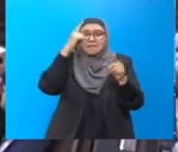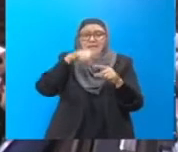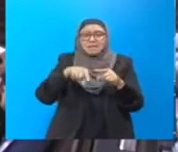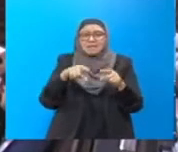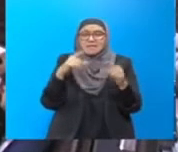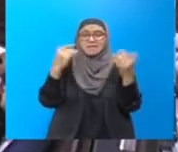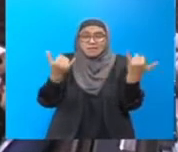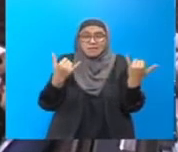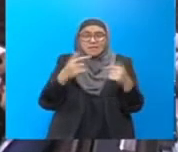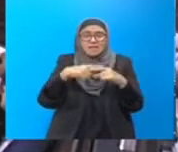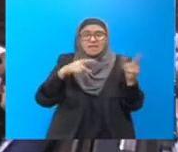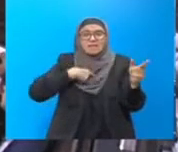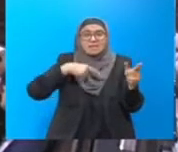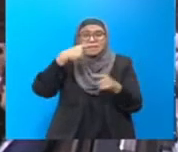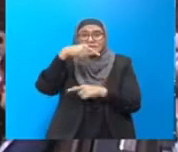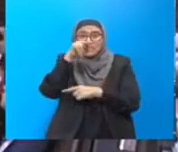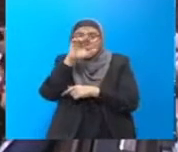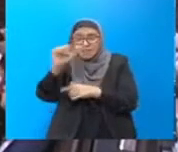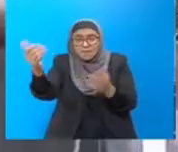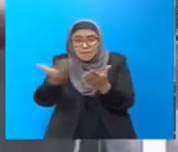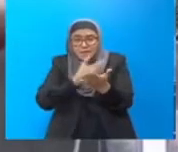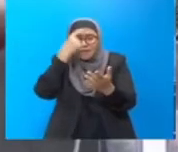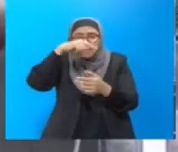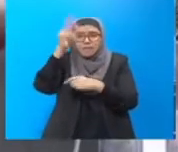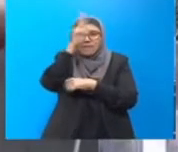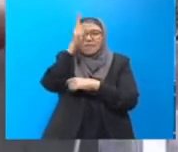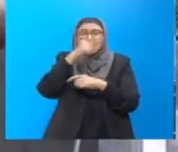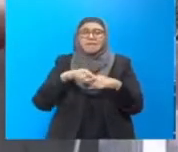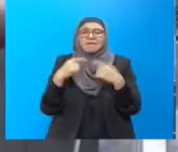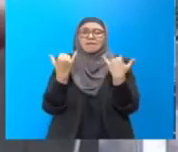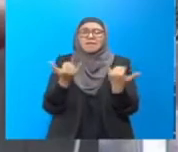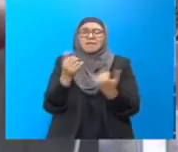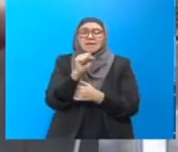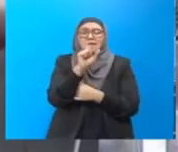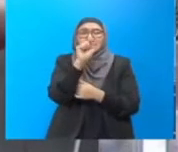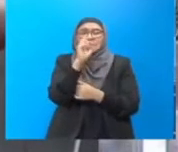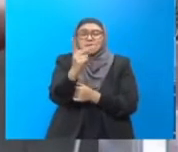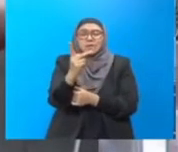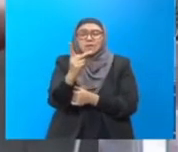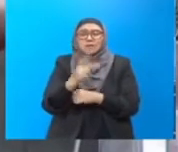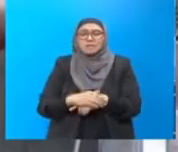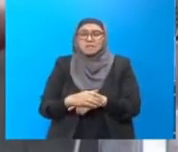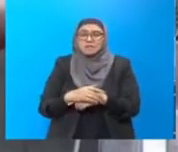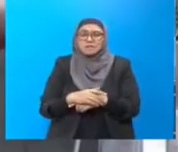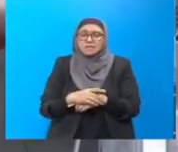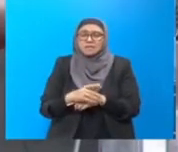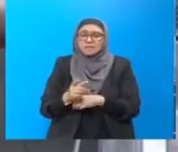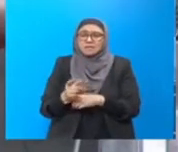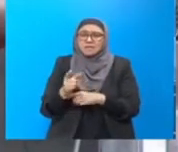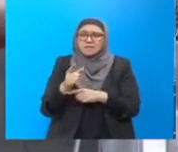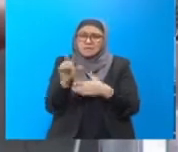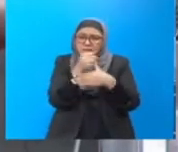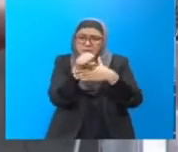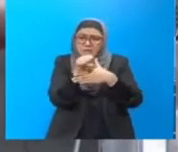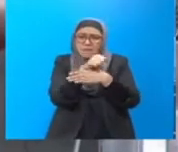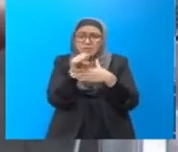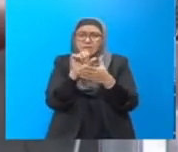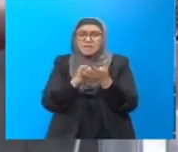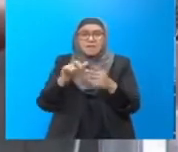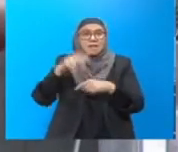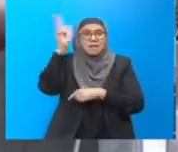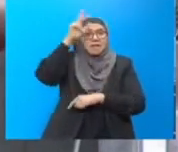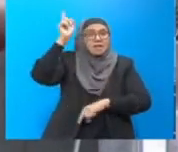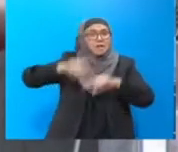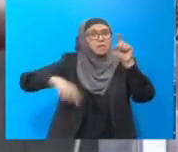kerajaan kita semua tahu stok make kerajaan tidak boleh Mencari Alasan mengatakan bahwa dalam stok make